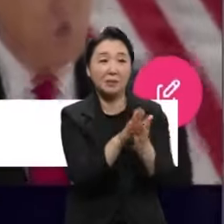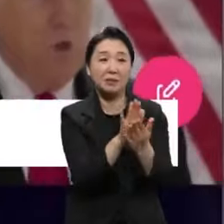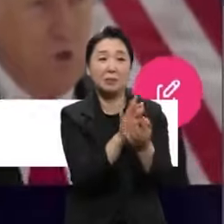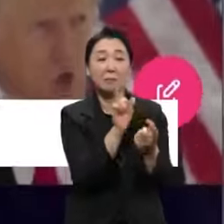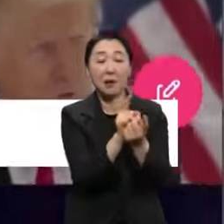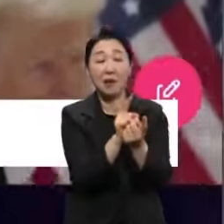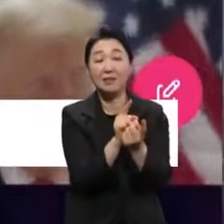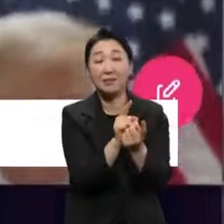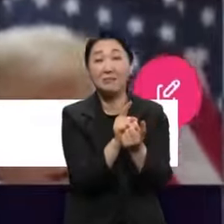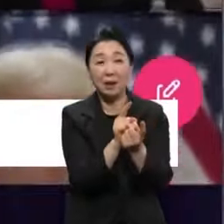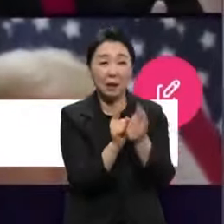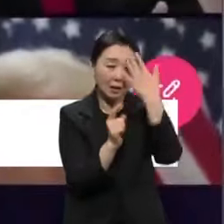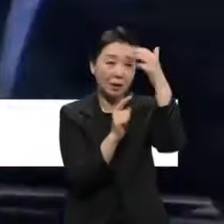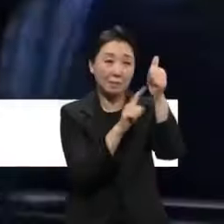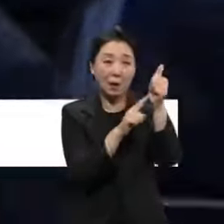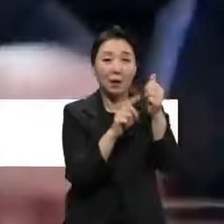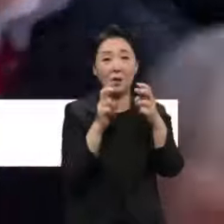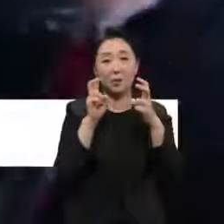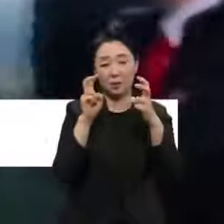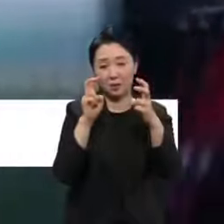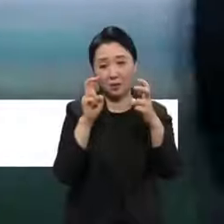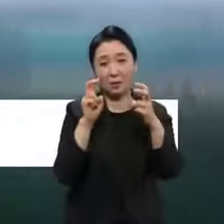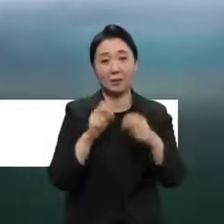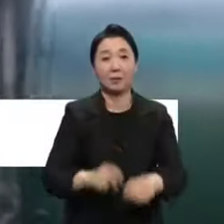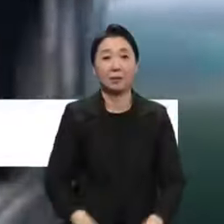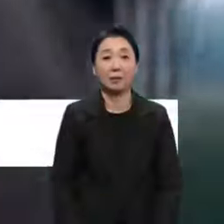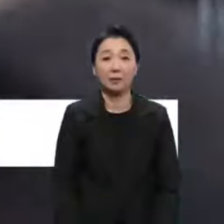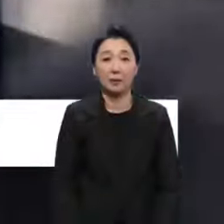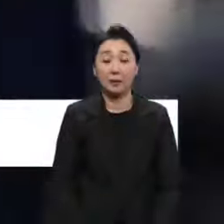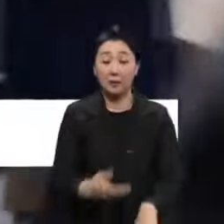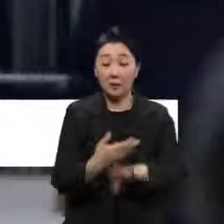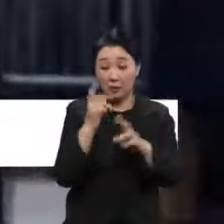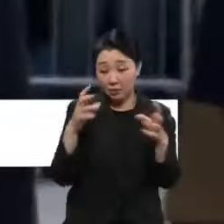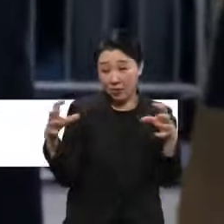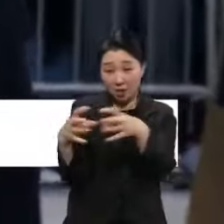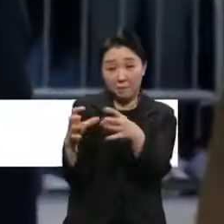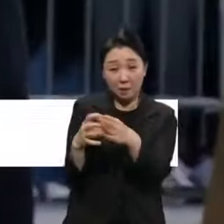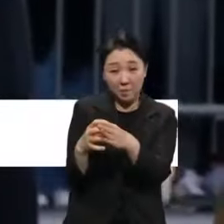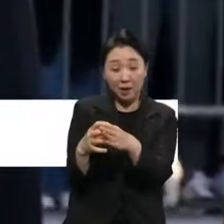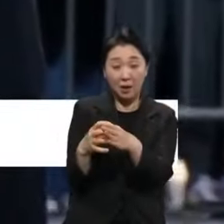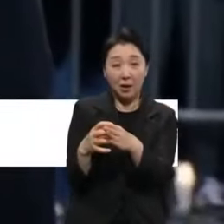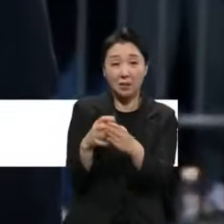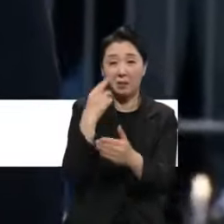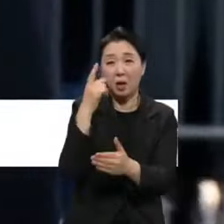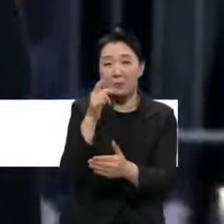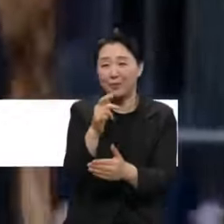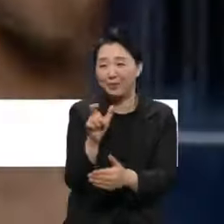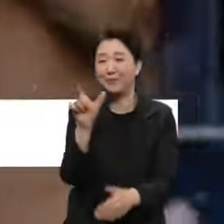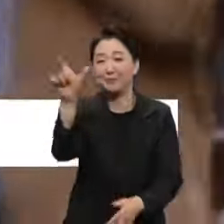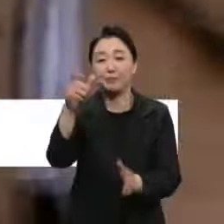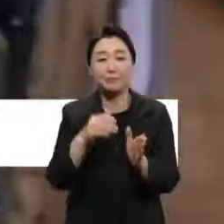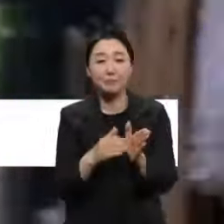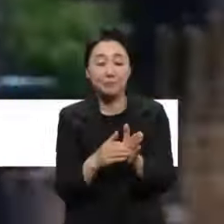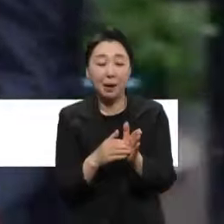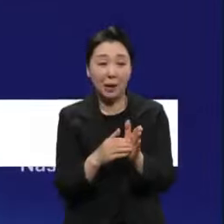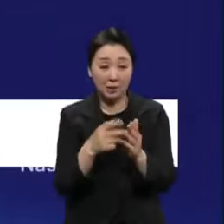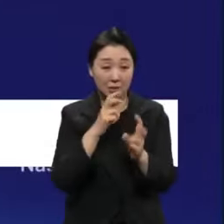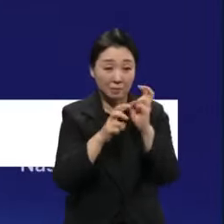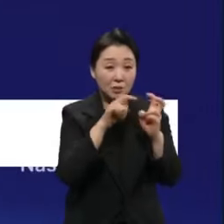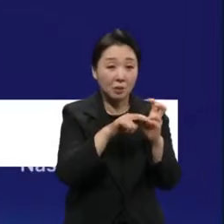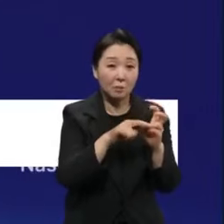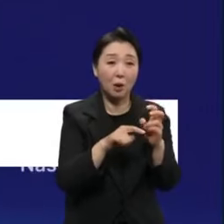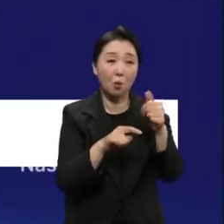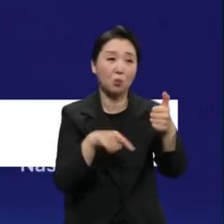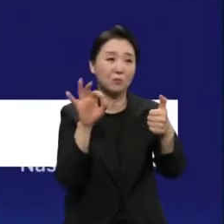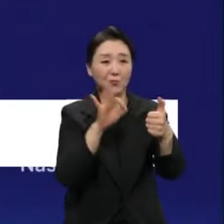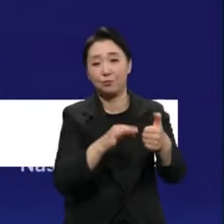트루스 소셜의 모회사입니다. 다른 회사와 합병해 지난주 나스닥에 우회 상장한 직후 트럼프 미디어의 주가는